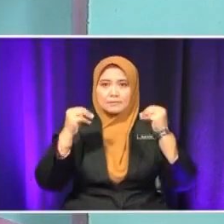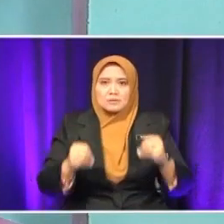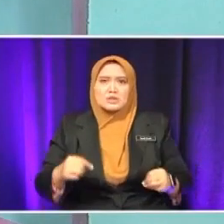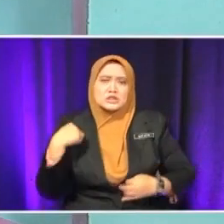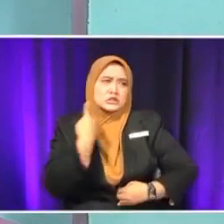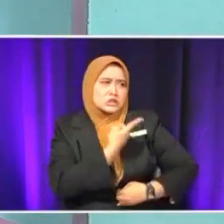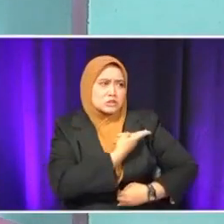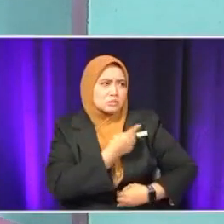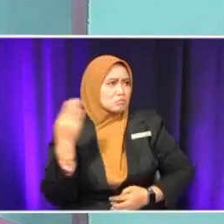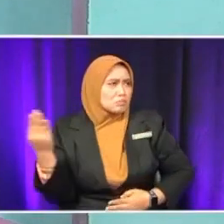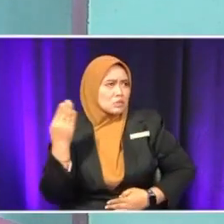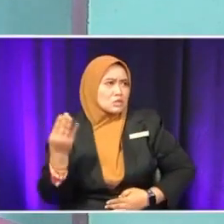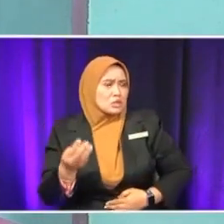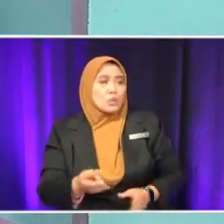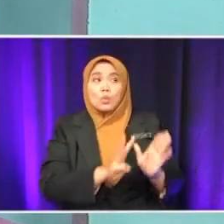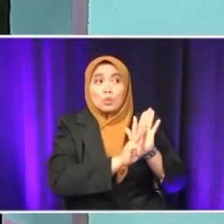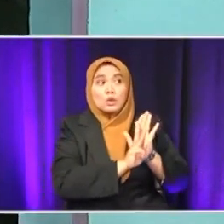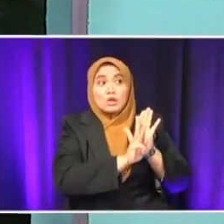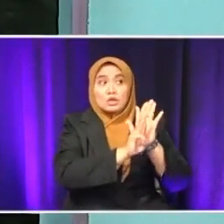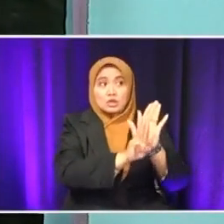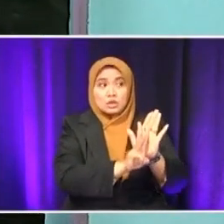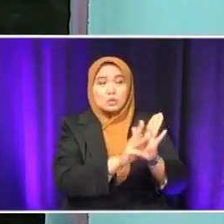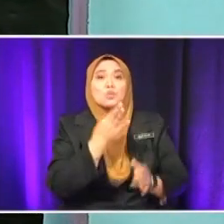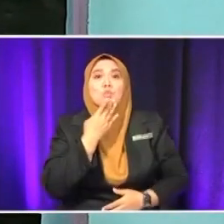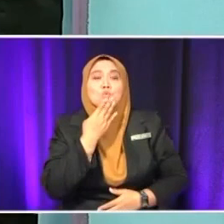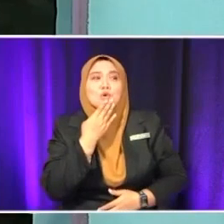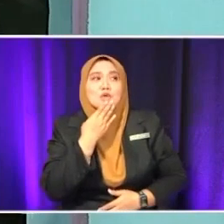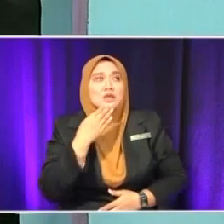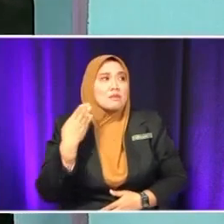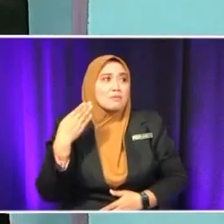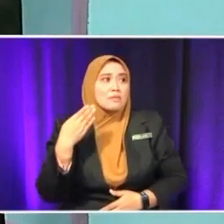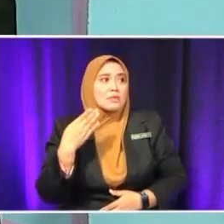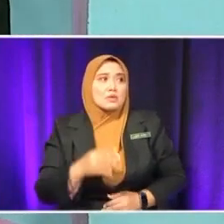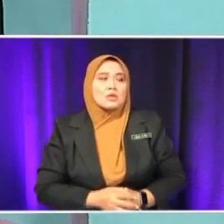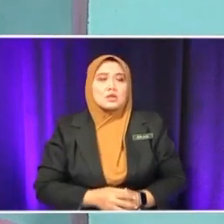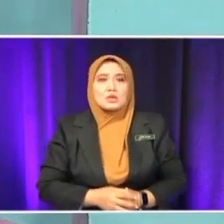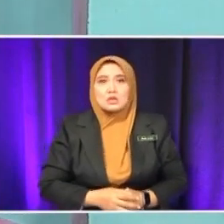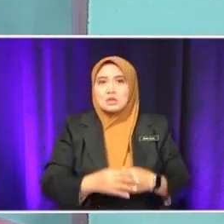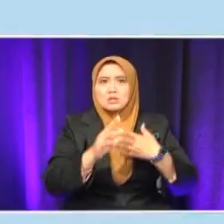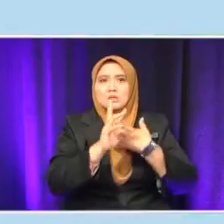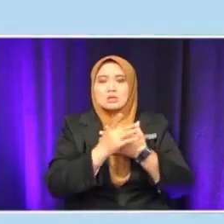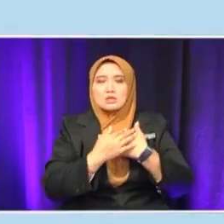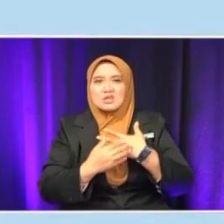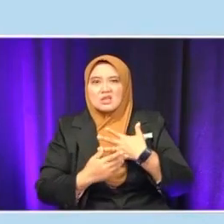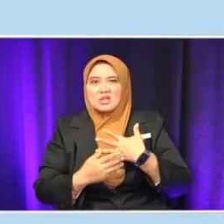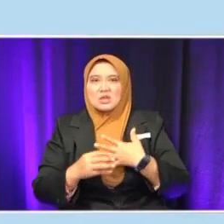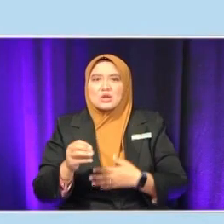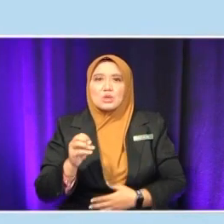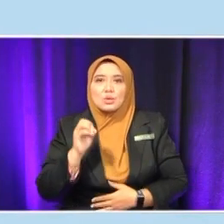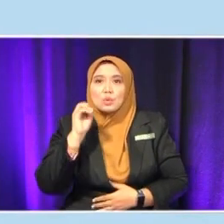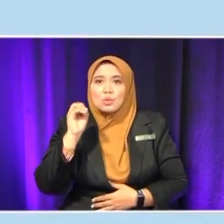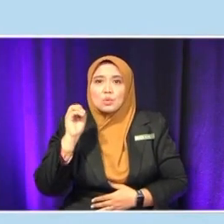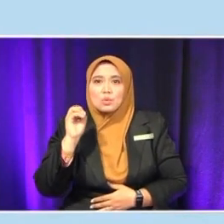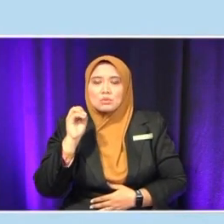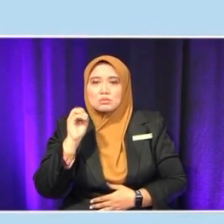wakilkan warna biru sebagai darah yang mempunyai oksigen. Betul. Dan warna merah sebagai darah